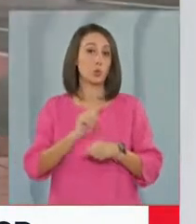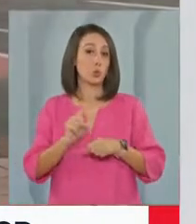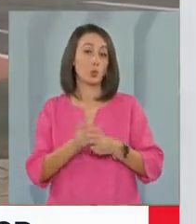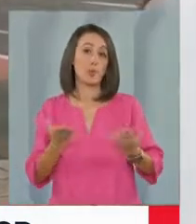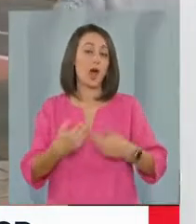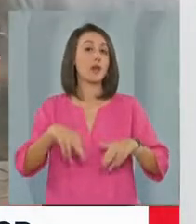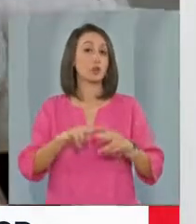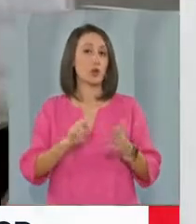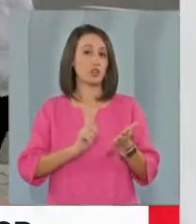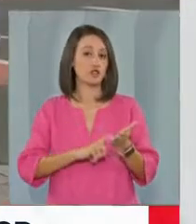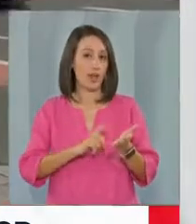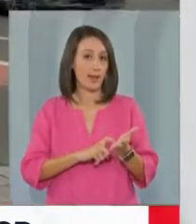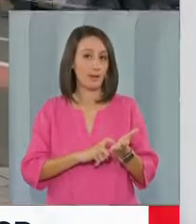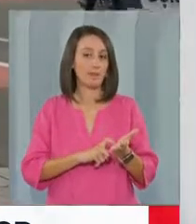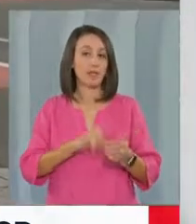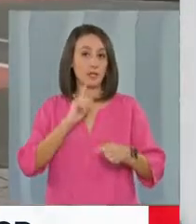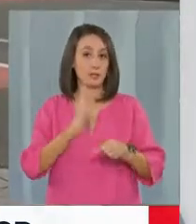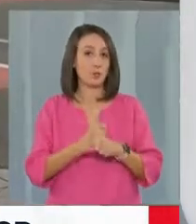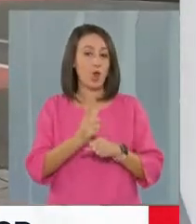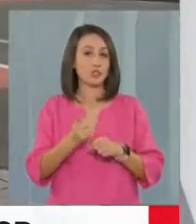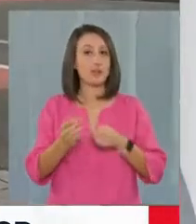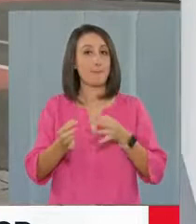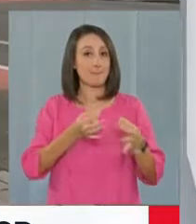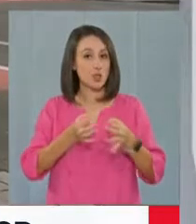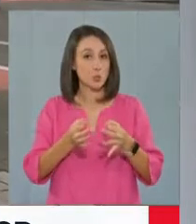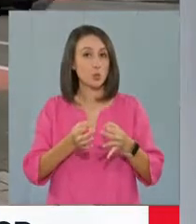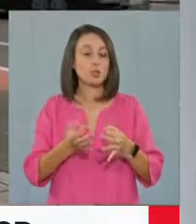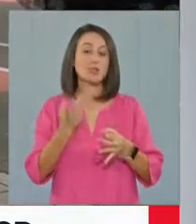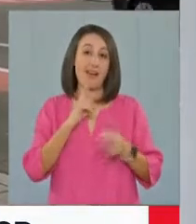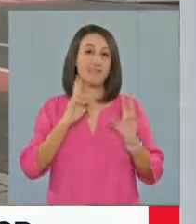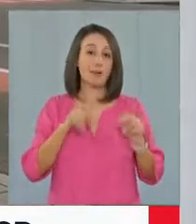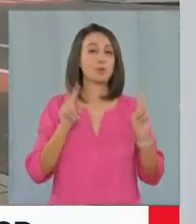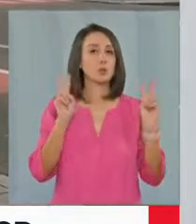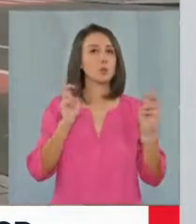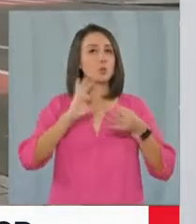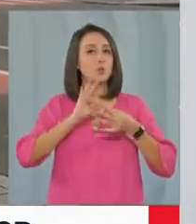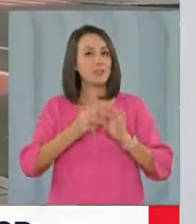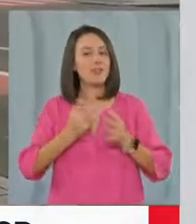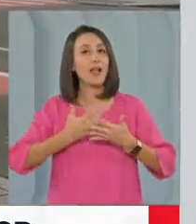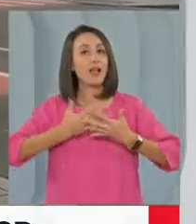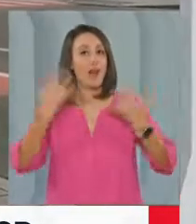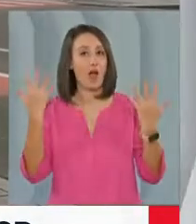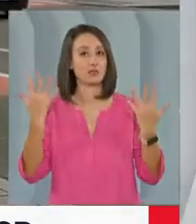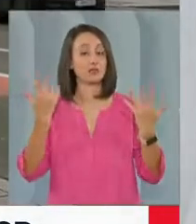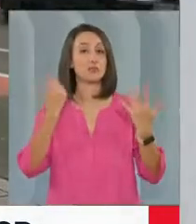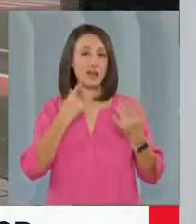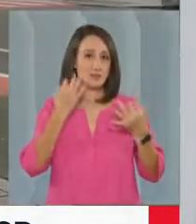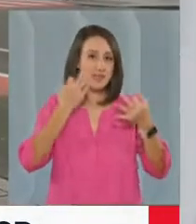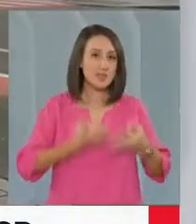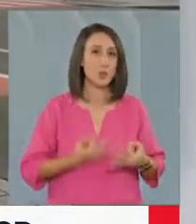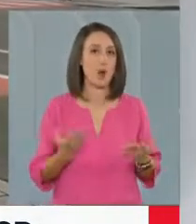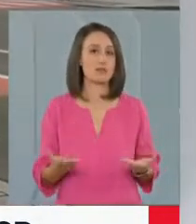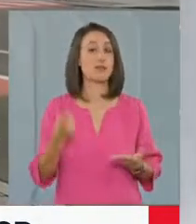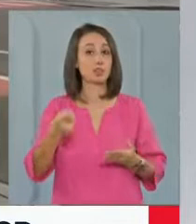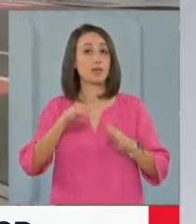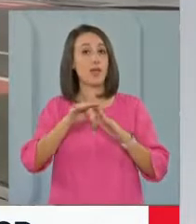îl solicităm în impunerea acestor reguli, să avem formulări foarte clare și să avem garanții că